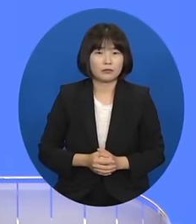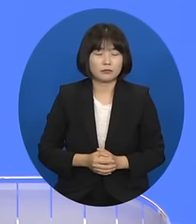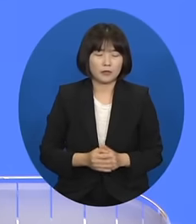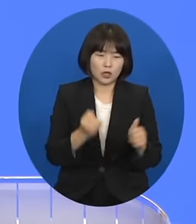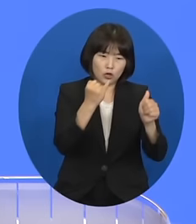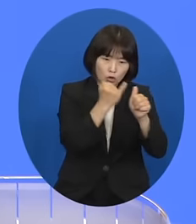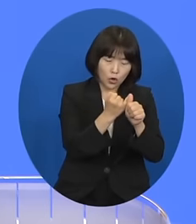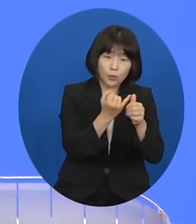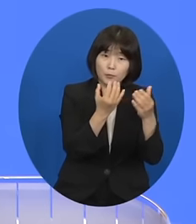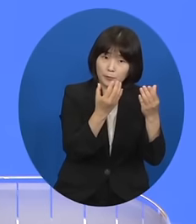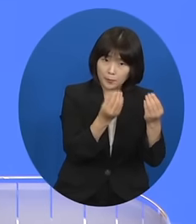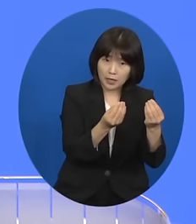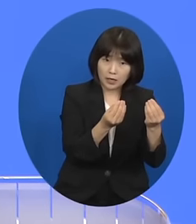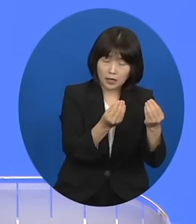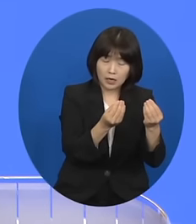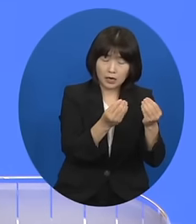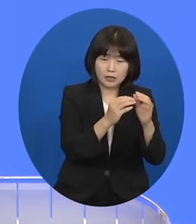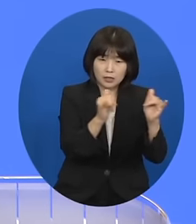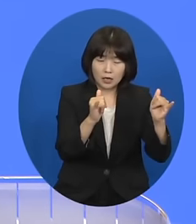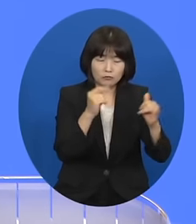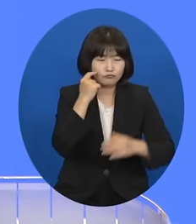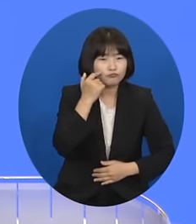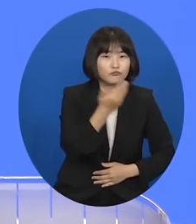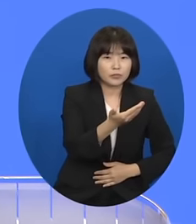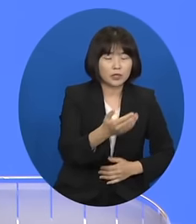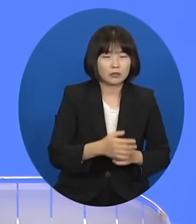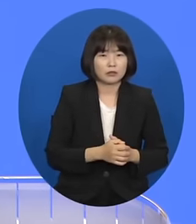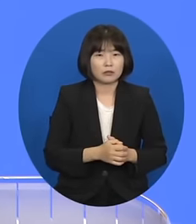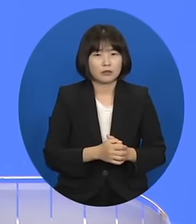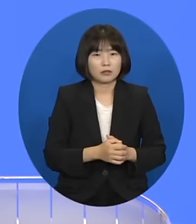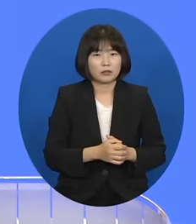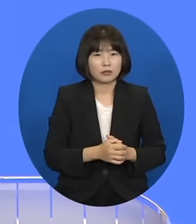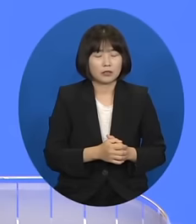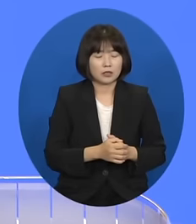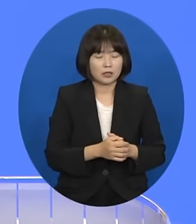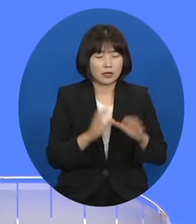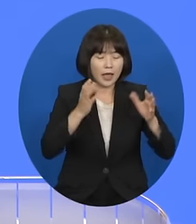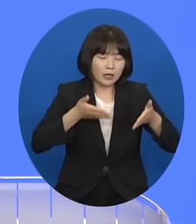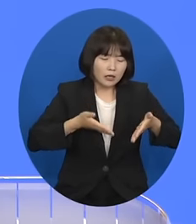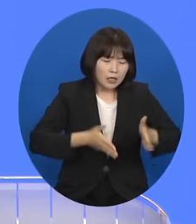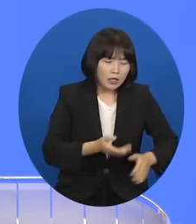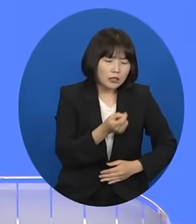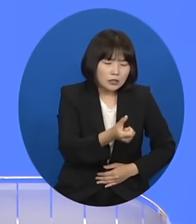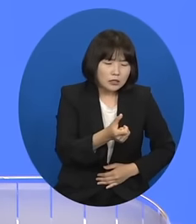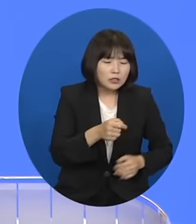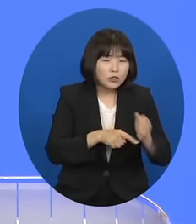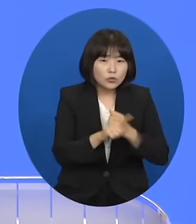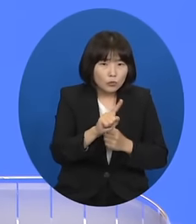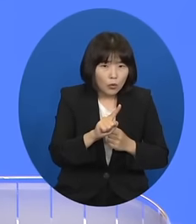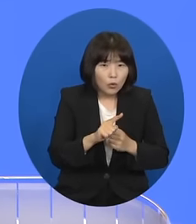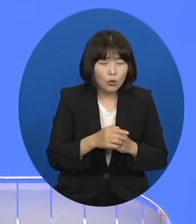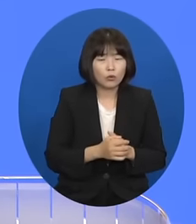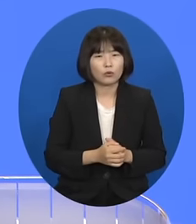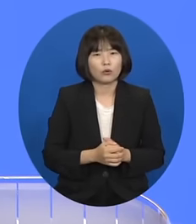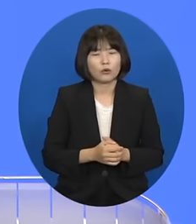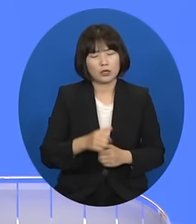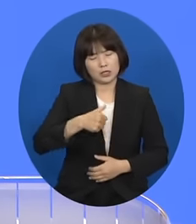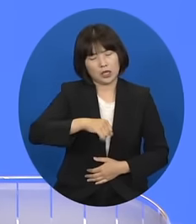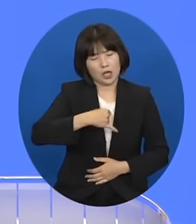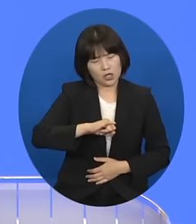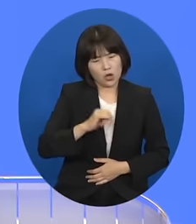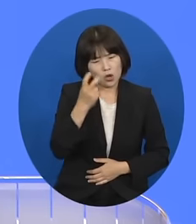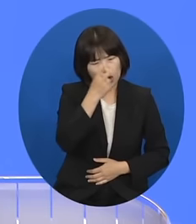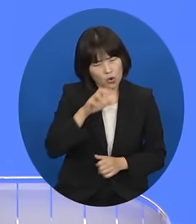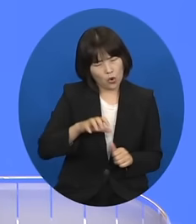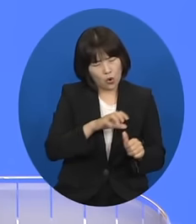교인들을 대상으로 설문조사를 했어요. 저출산의 원인이 뭐라고 생각하십니까? 압도적으로 공통적으로 자녀